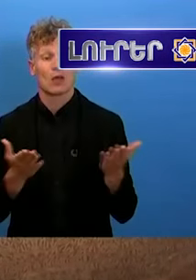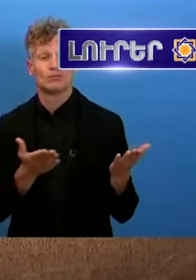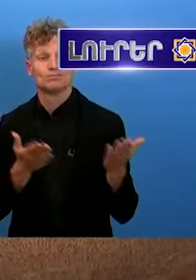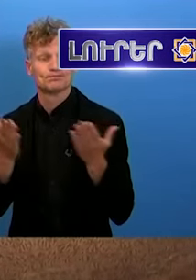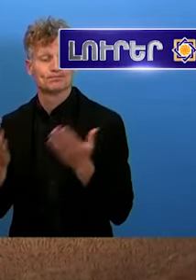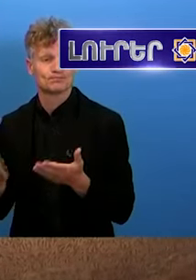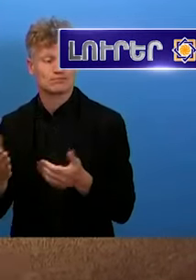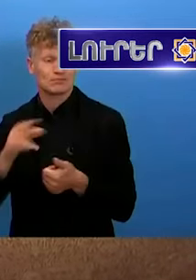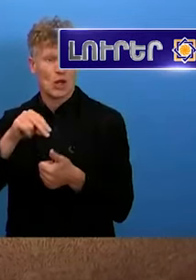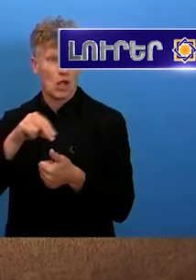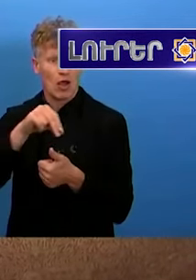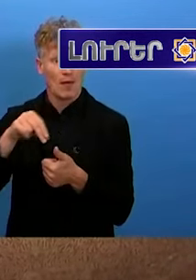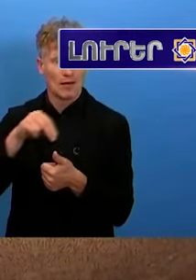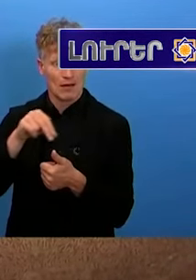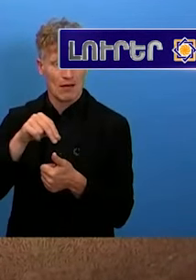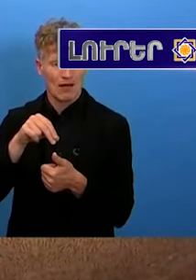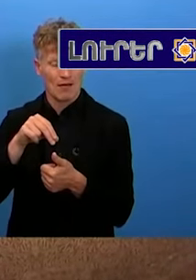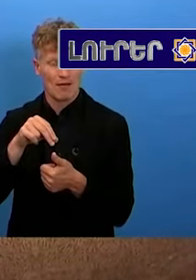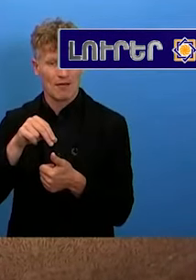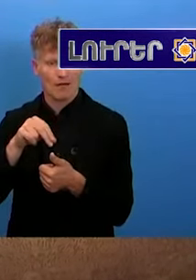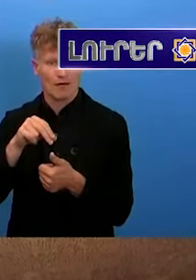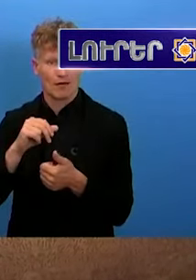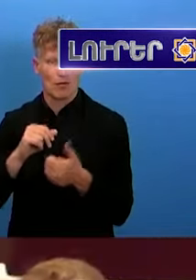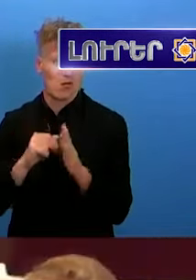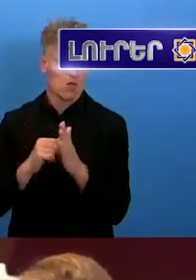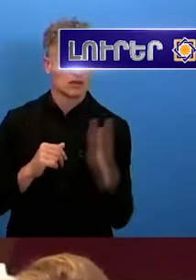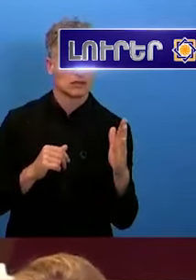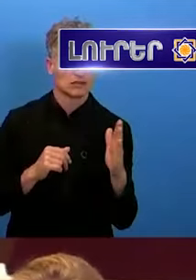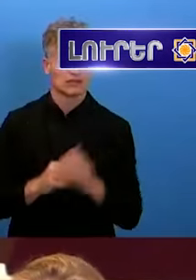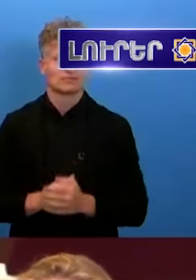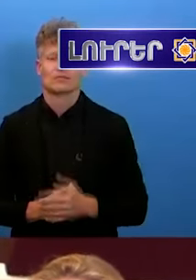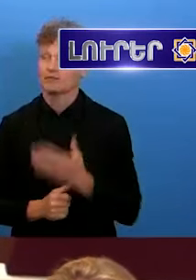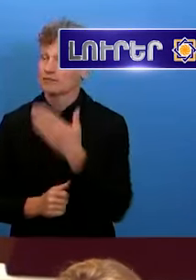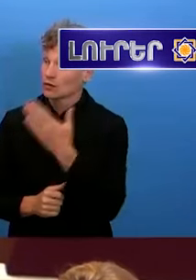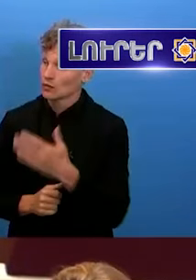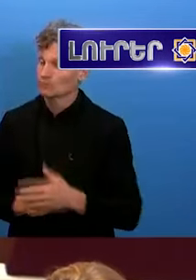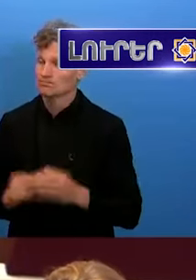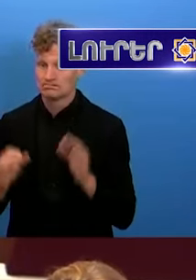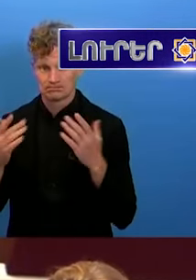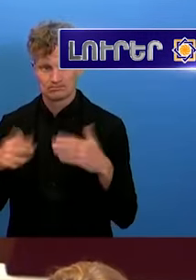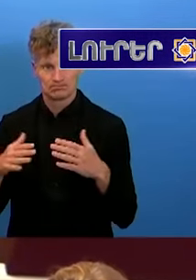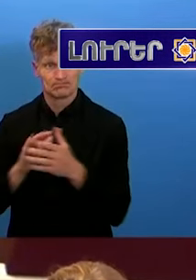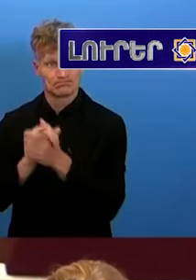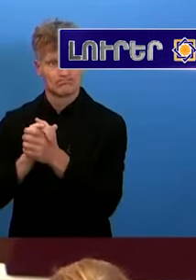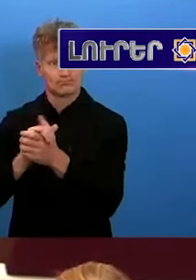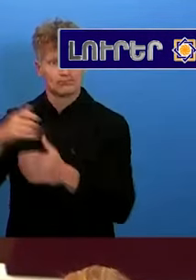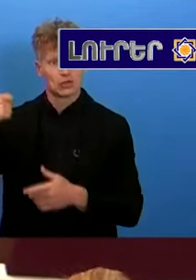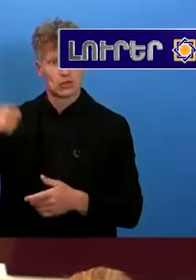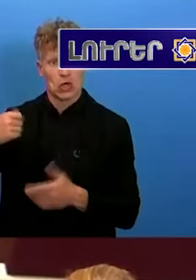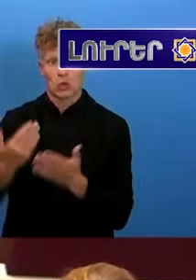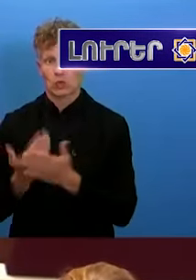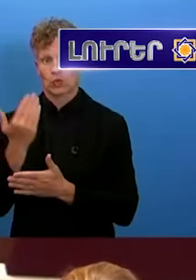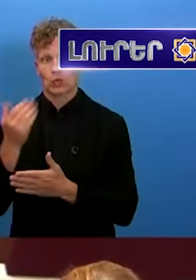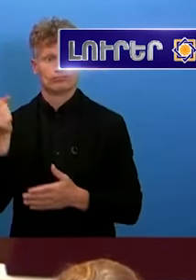բարոն արմենակ աբրահամյաննա ասալ։ Ինքը հիշետ սրալա, անձյալ տրնվա 120 հազար բնիկ հայրի շրջապակվա մասին արցախ վեր 7 ամեզ